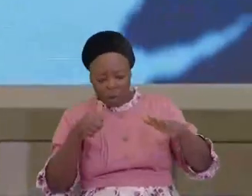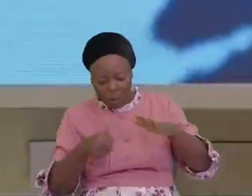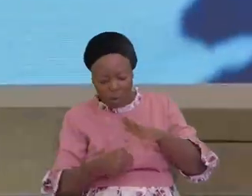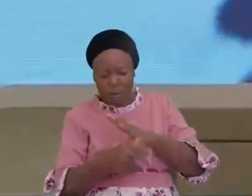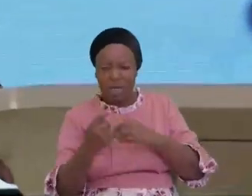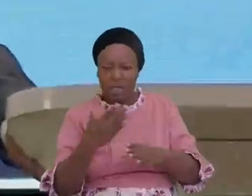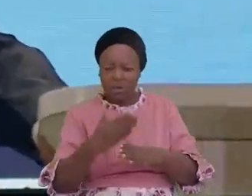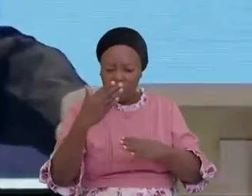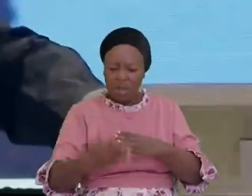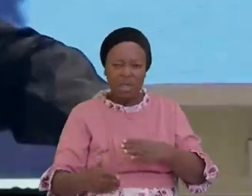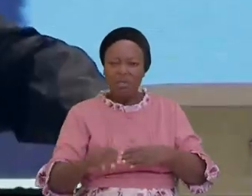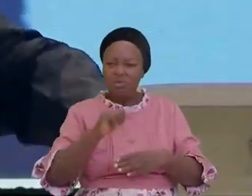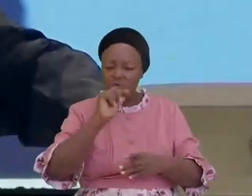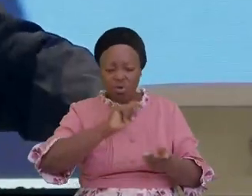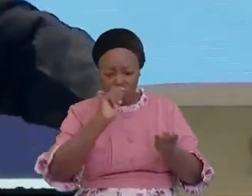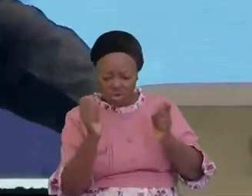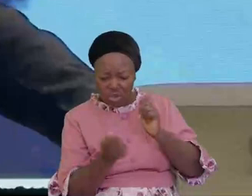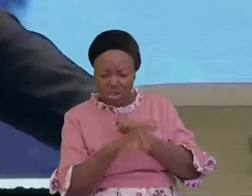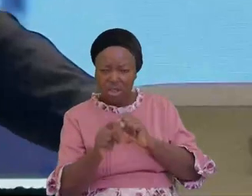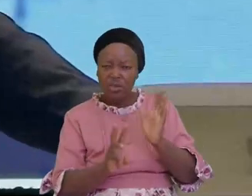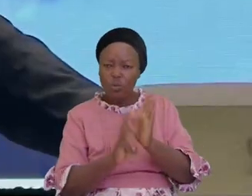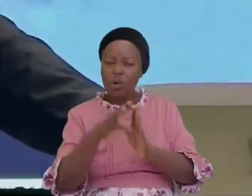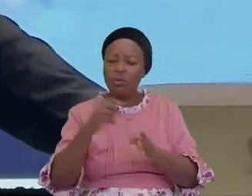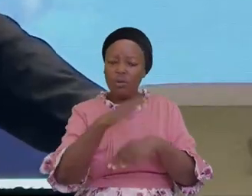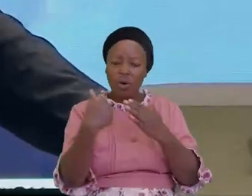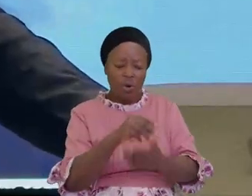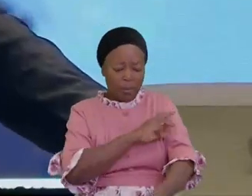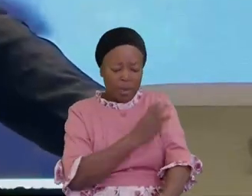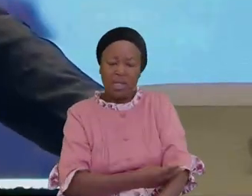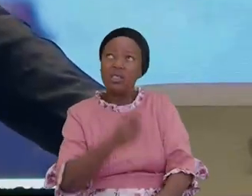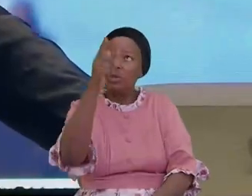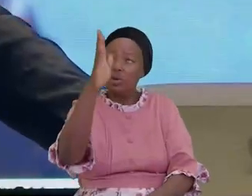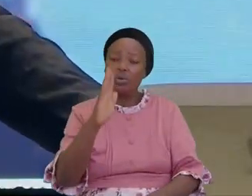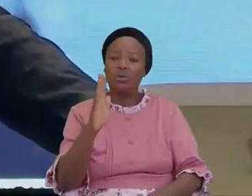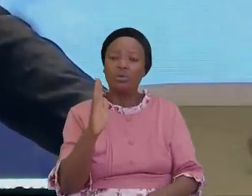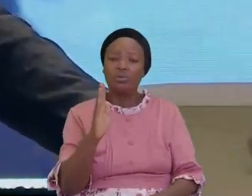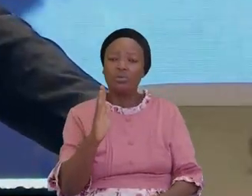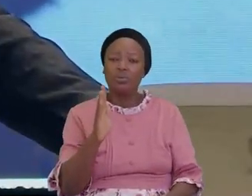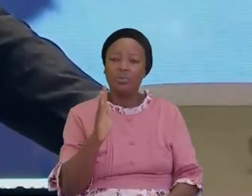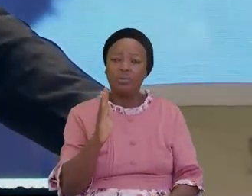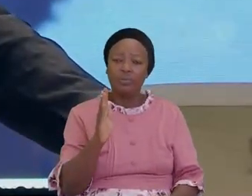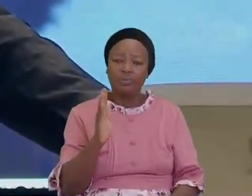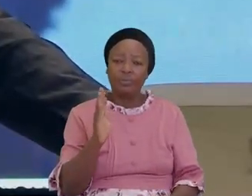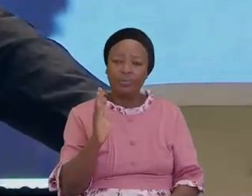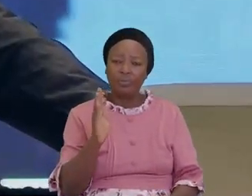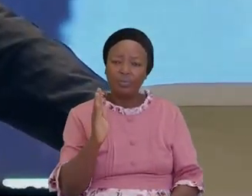le contrôle total, la volonté totale et irrévocable du Dieu